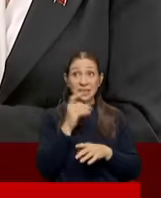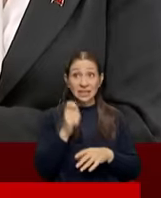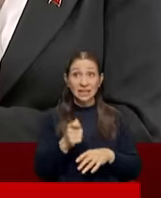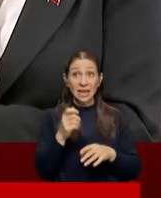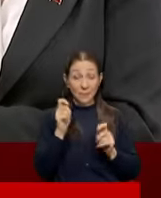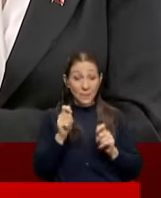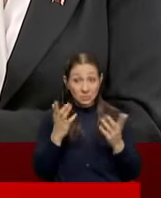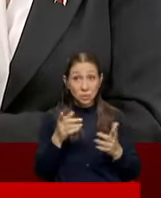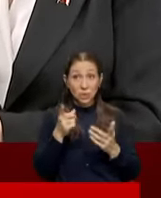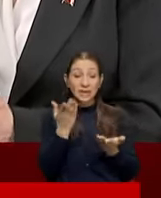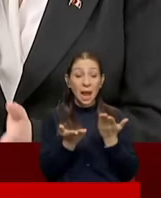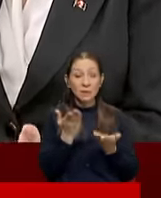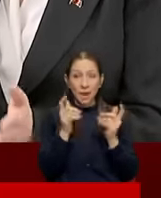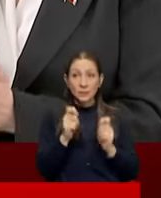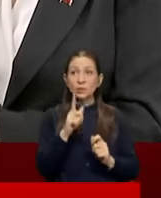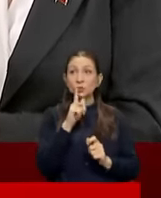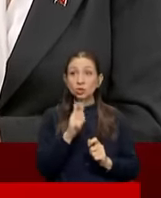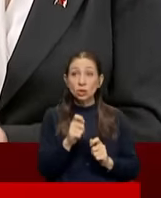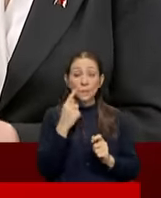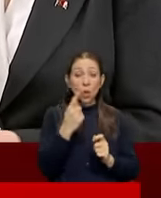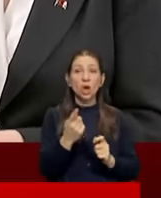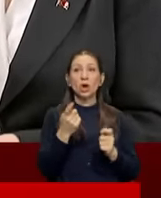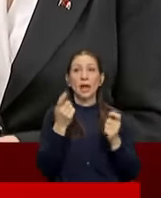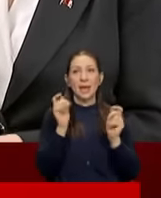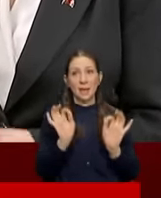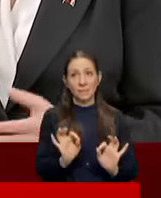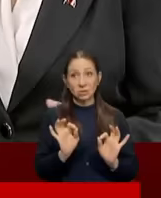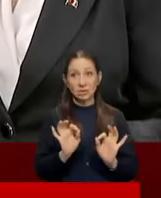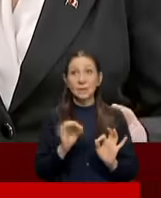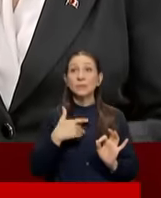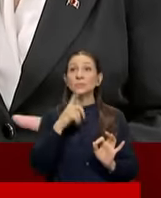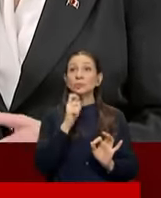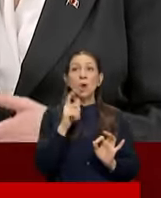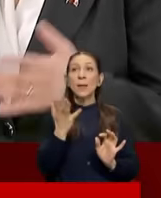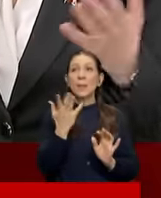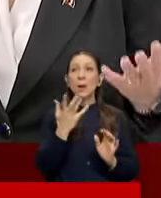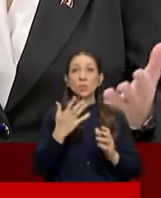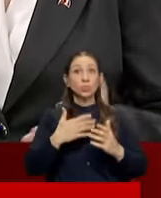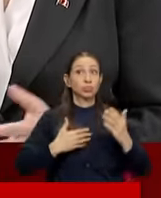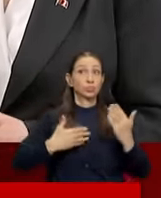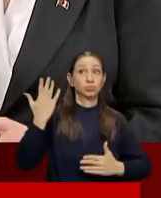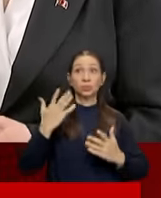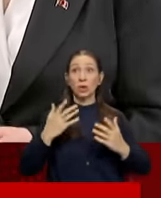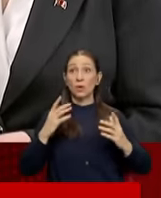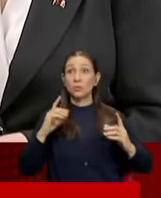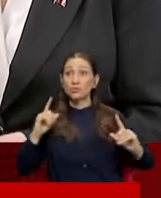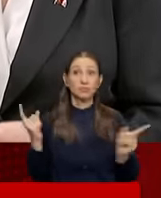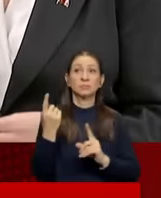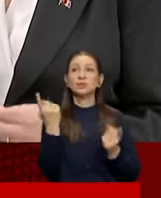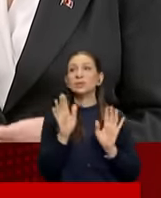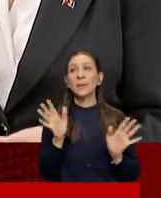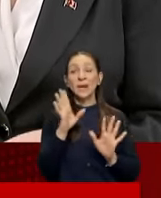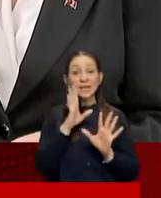yapabilir miyiz onların analizlerini yaptık sözlerimizi vaatlerim de orada verdik benim vaatlerin hiçbiri böyle Makro uçuk kaçık şeyler değil